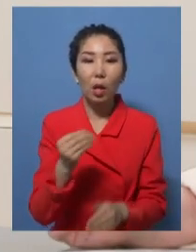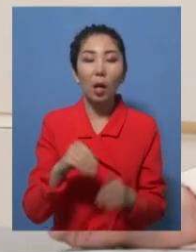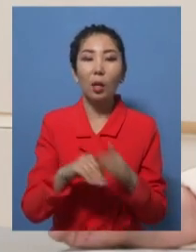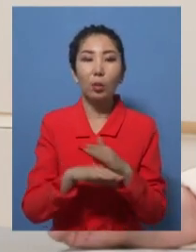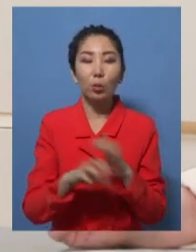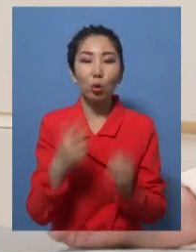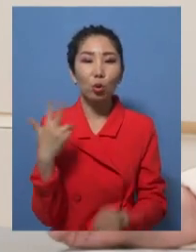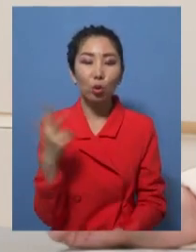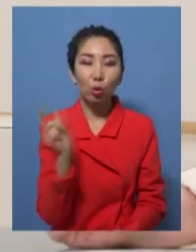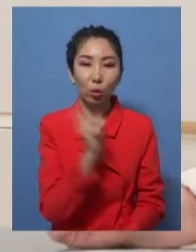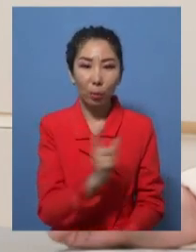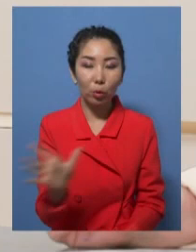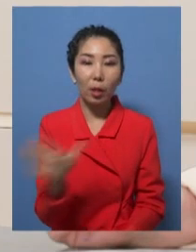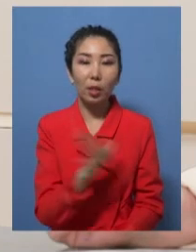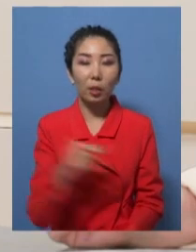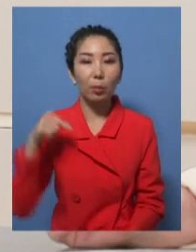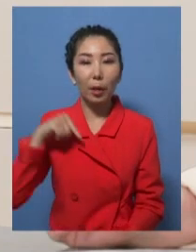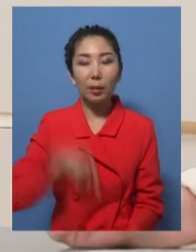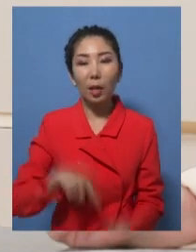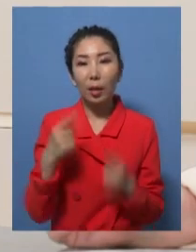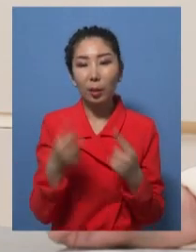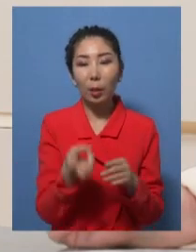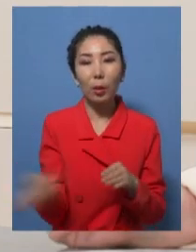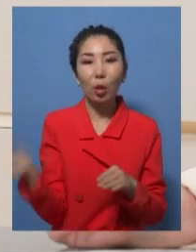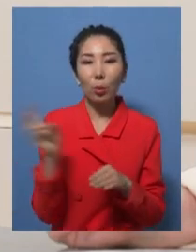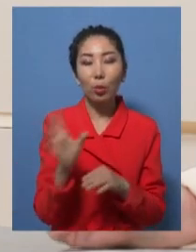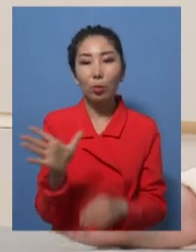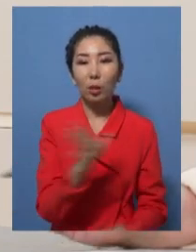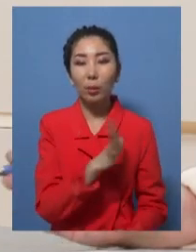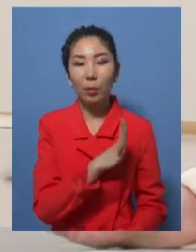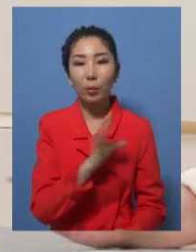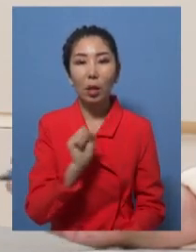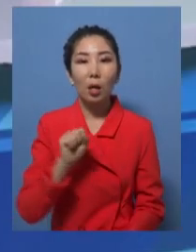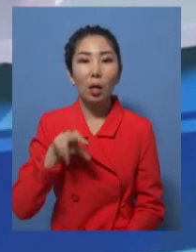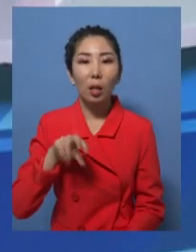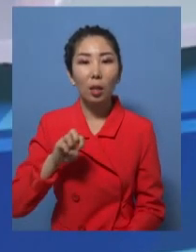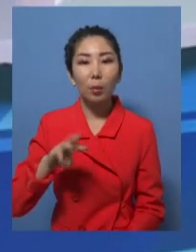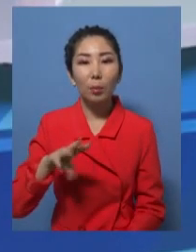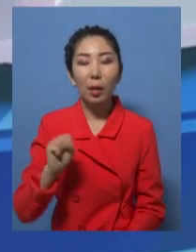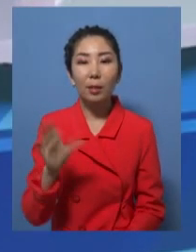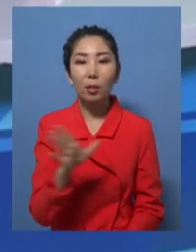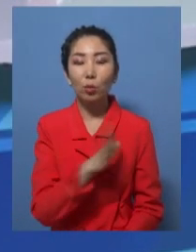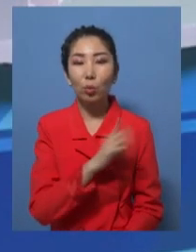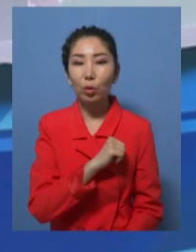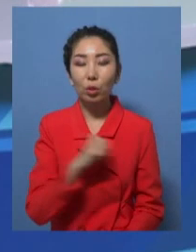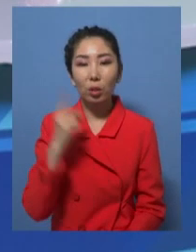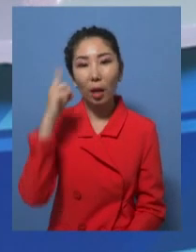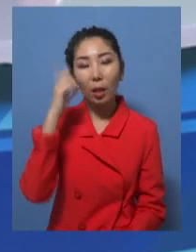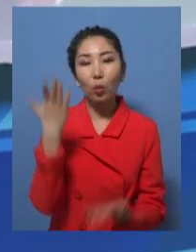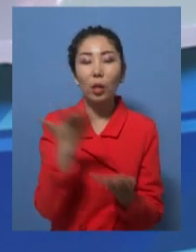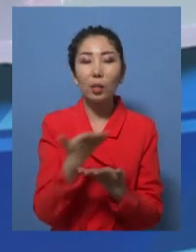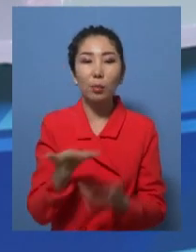алатын үшінші тұлға, оның ар жағында ол басқа адамға баруы мүмкін. Осы жерден де Алмас Төрегелді өзіңіз қалай ойлайсыз? Осы